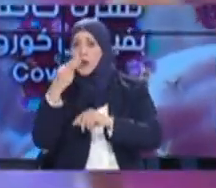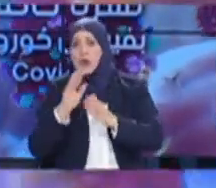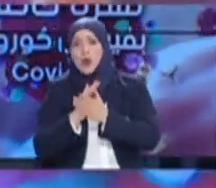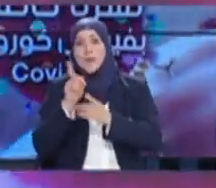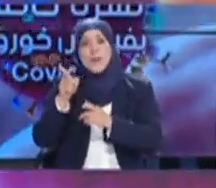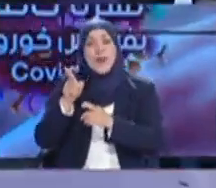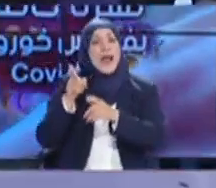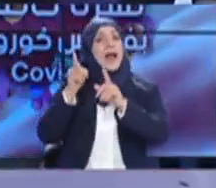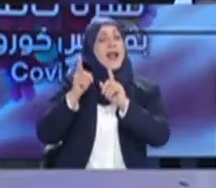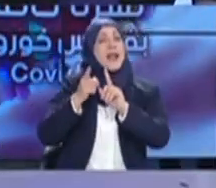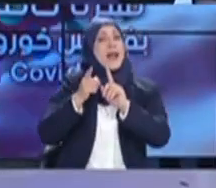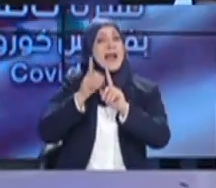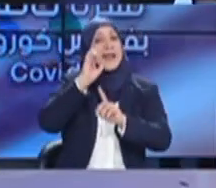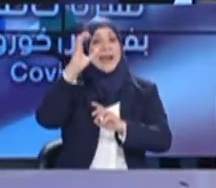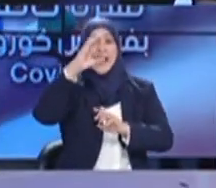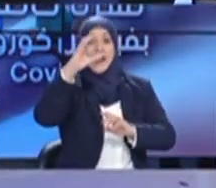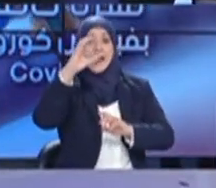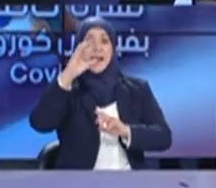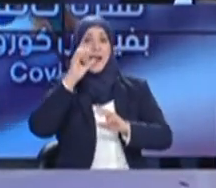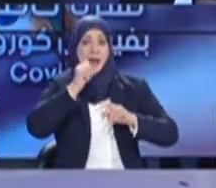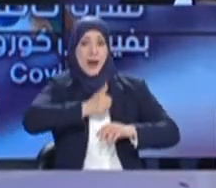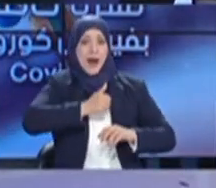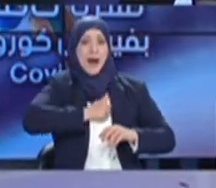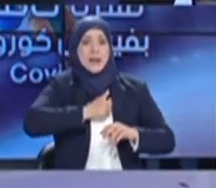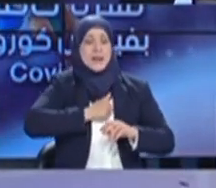اشتغل بطريقته على معناها